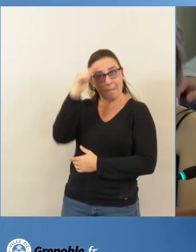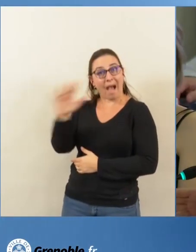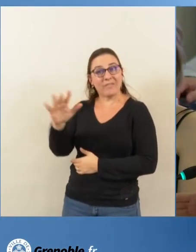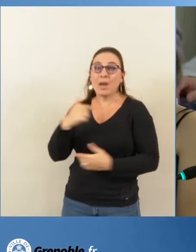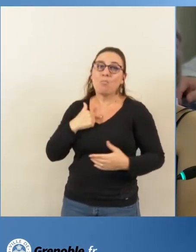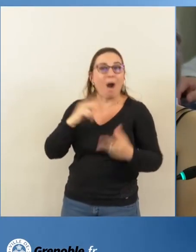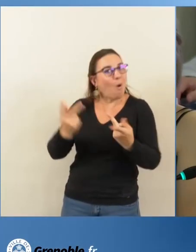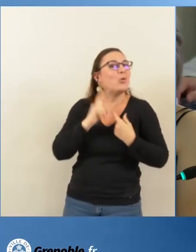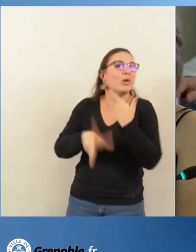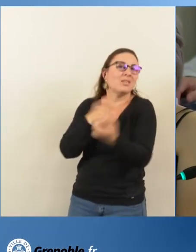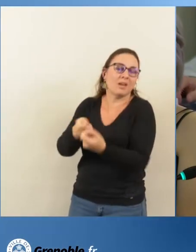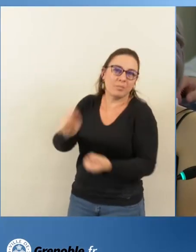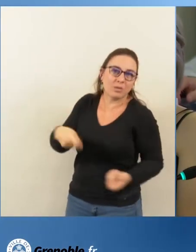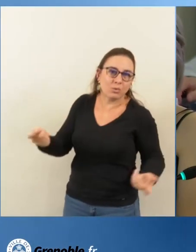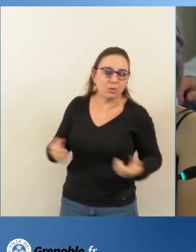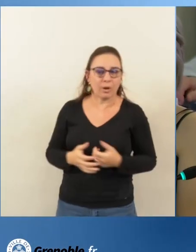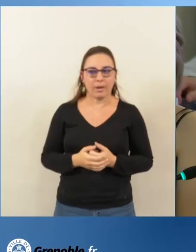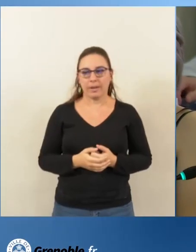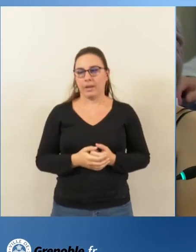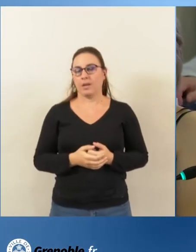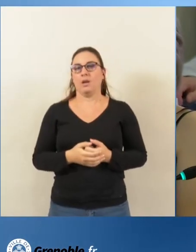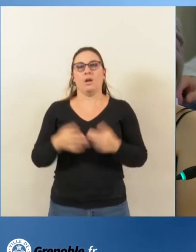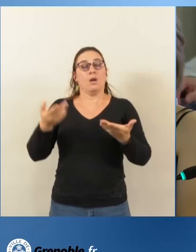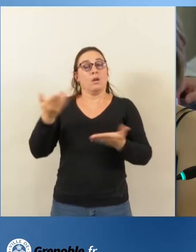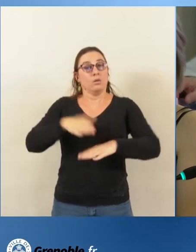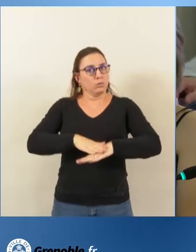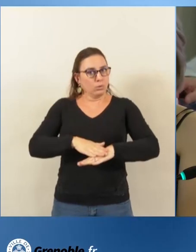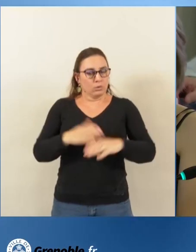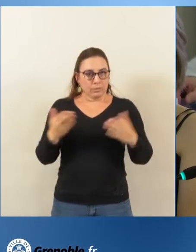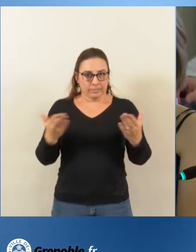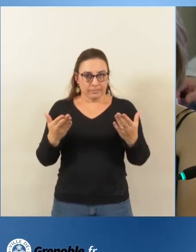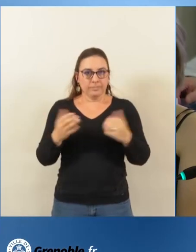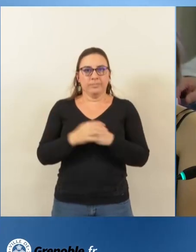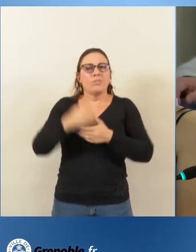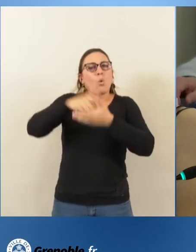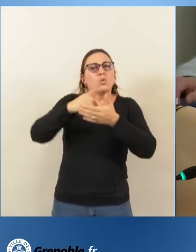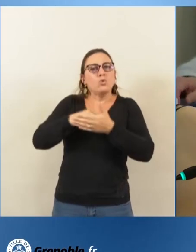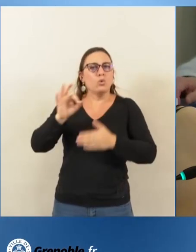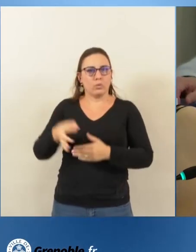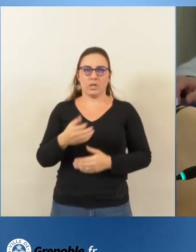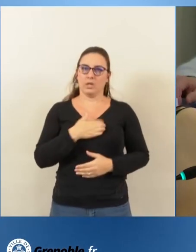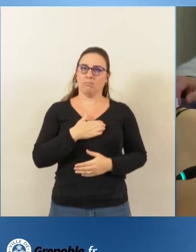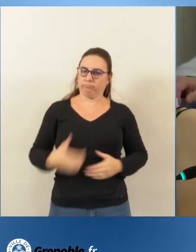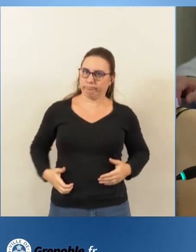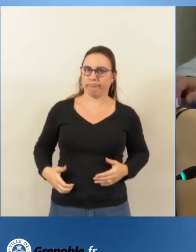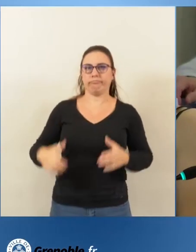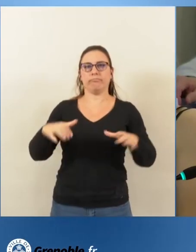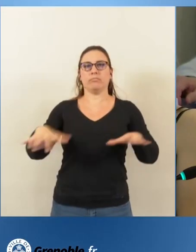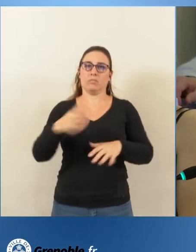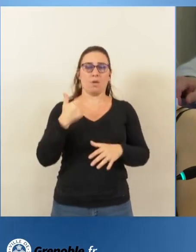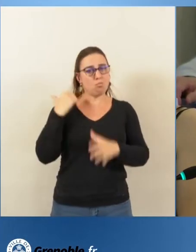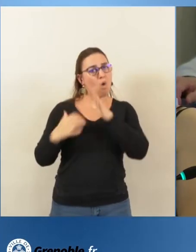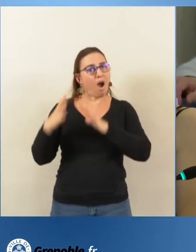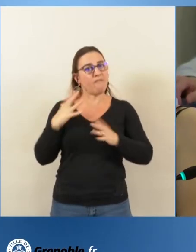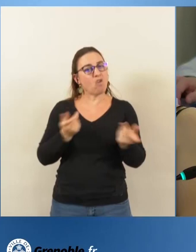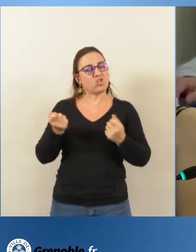d'y répondre vous l'imaginez bien que en réalité sur le fond en tant que collectivité et pour en avoir géré une pendant des années